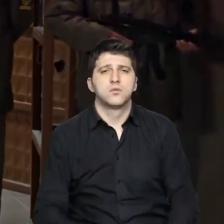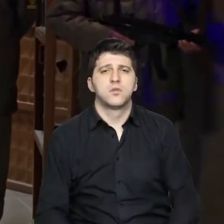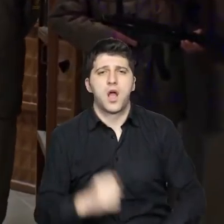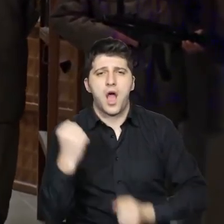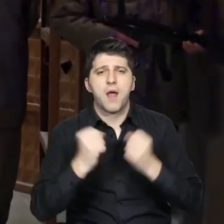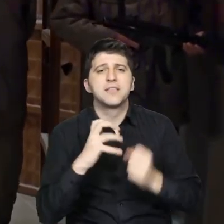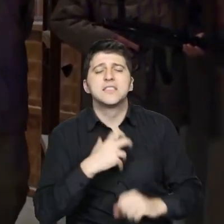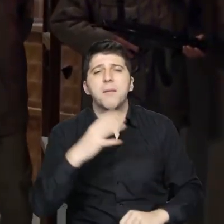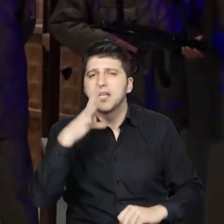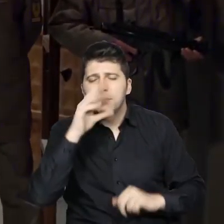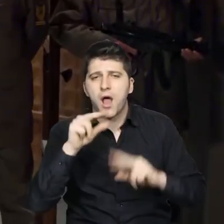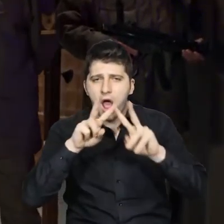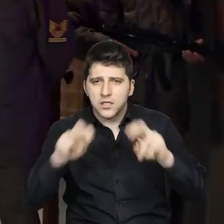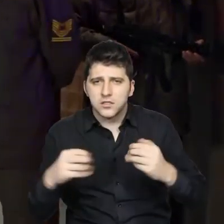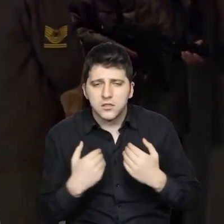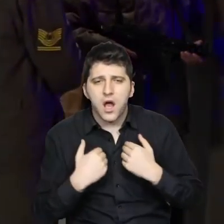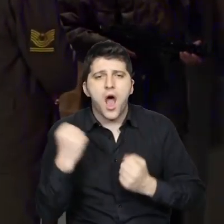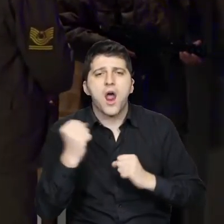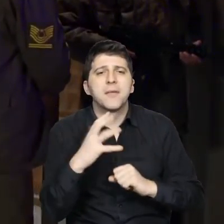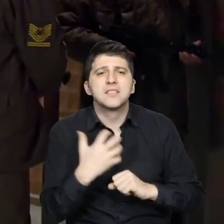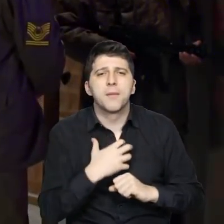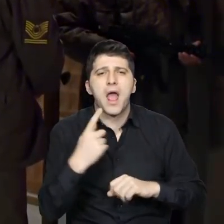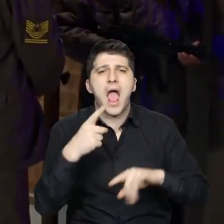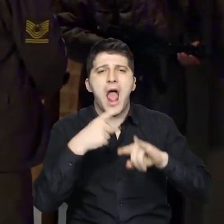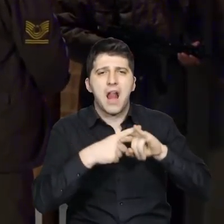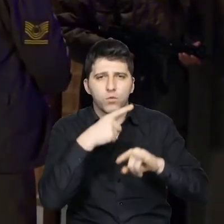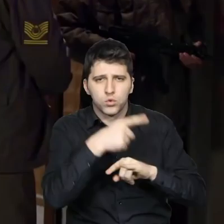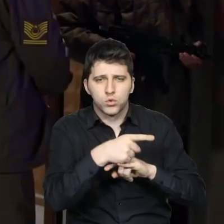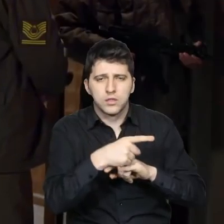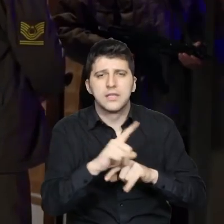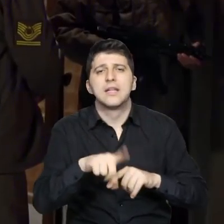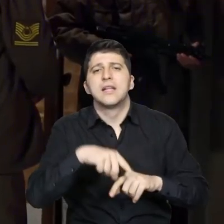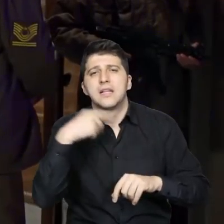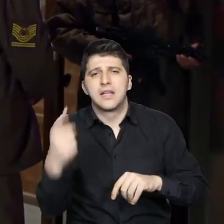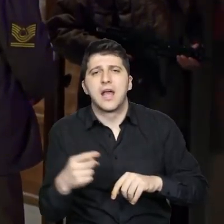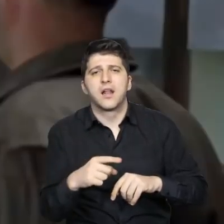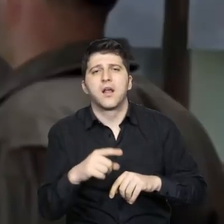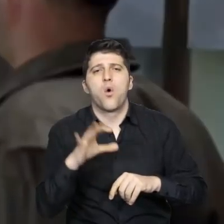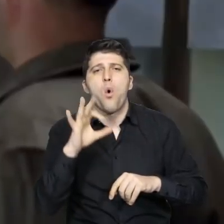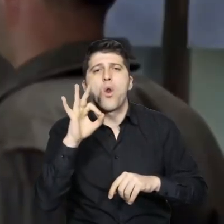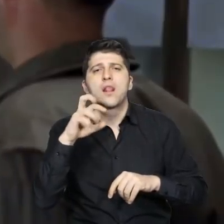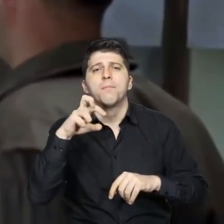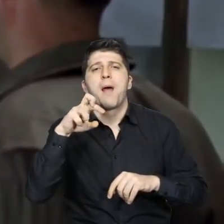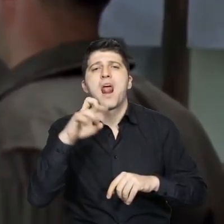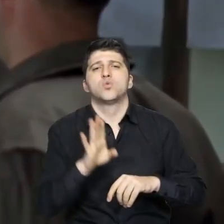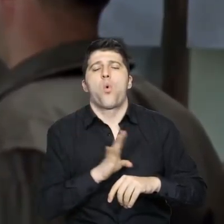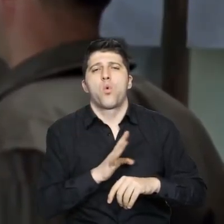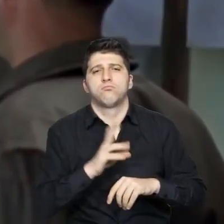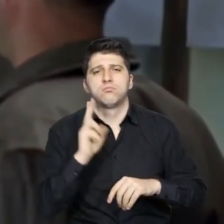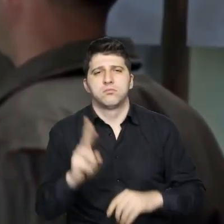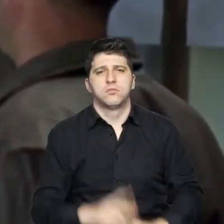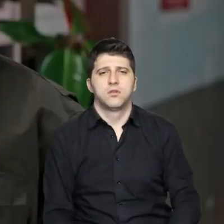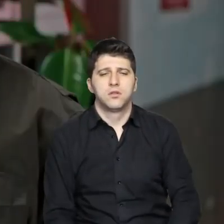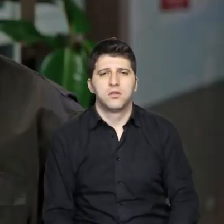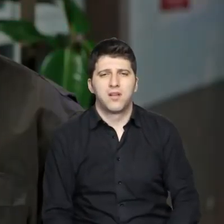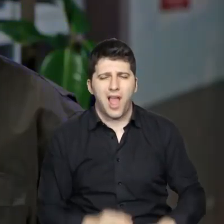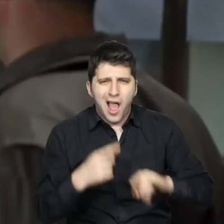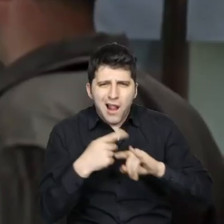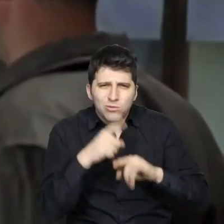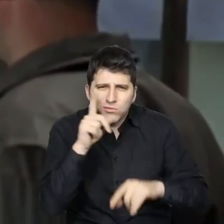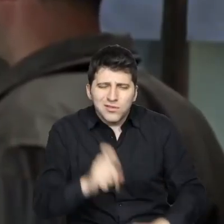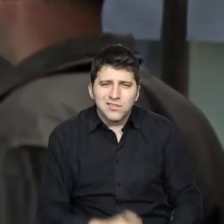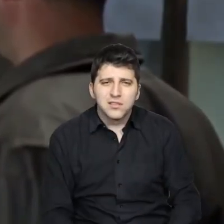sahiplerini araştırdık. Araç sahibi biri Helmut ve İsmüller, diğeri Oral Palazoğlu'na ait. Helmut mu?